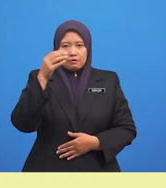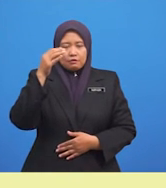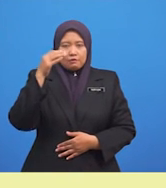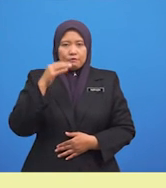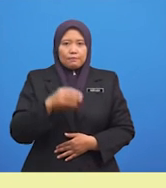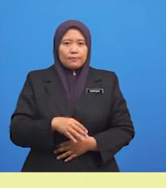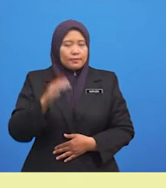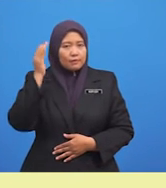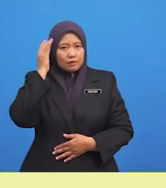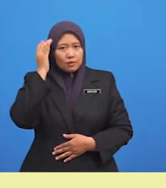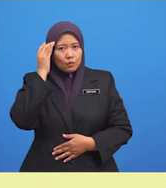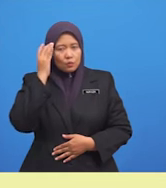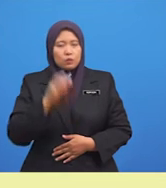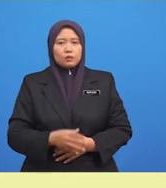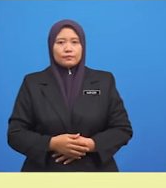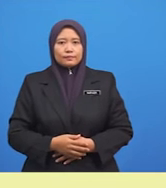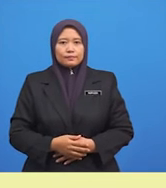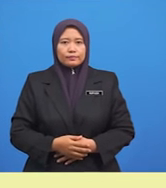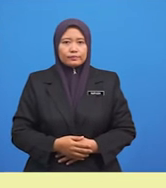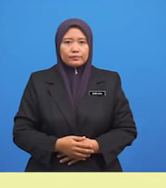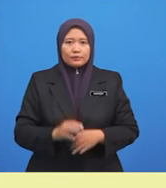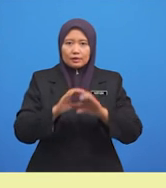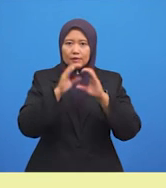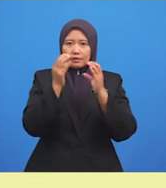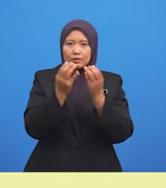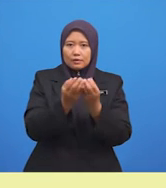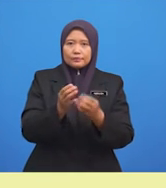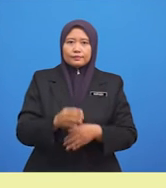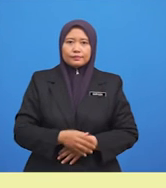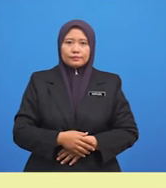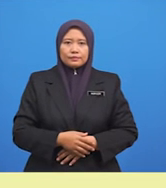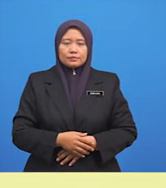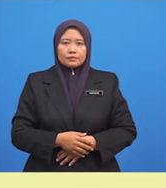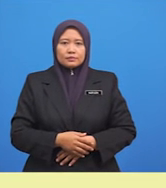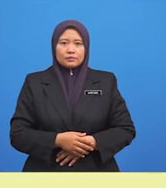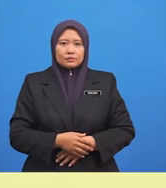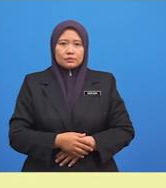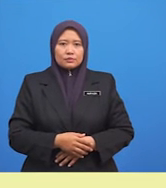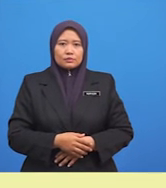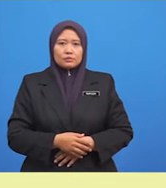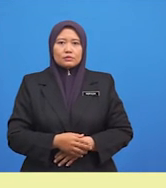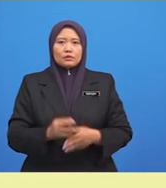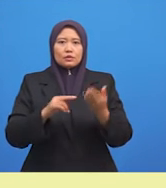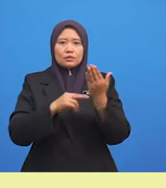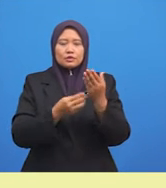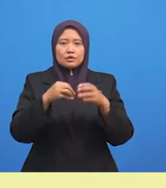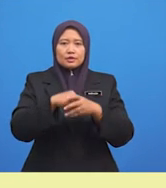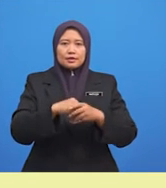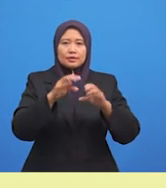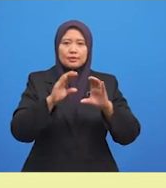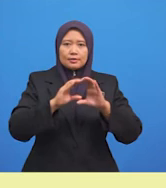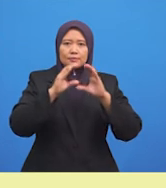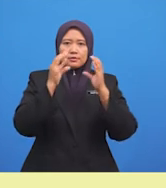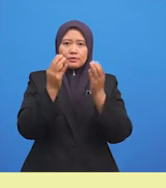huraian suatu set, unsur dalam suatu set, bilangan unsur dalam suatu set,